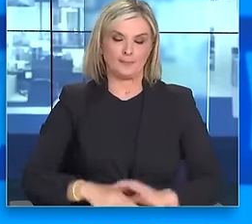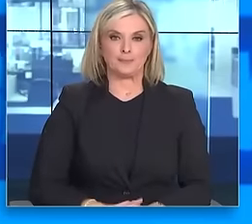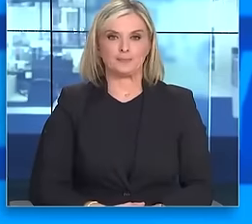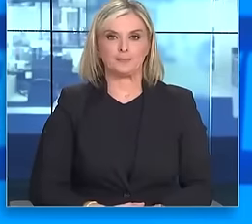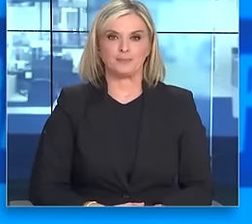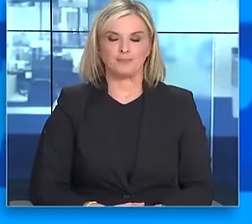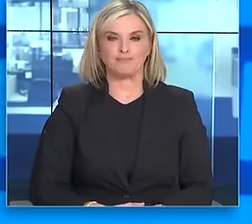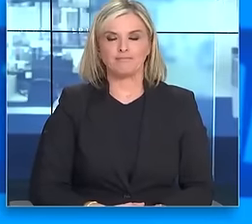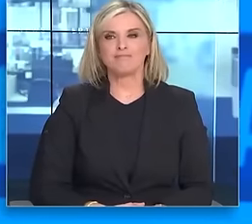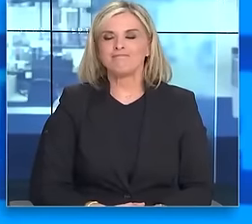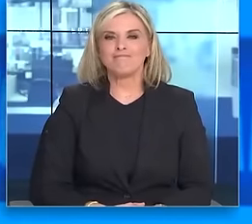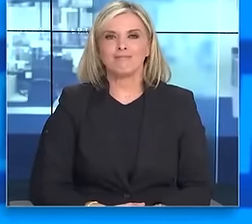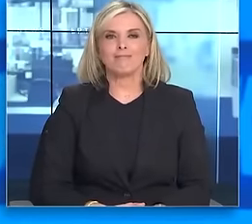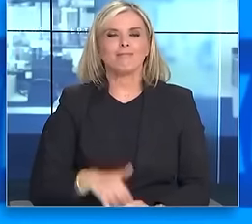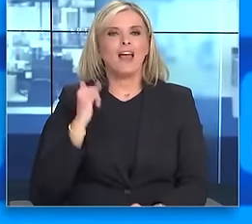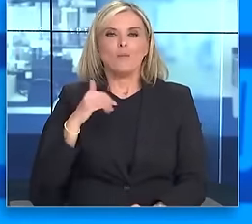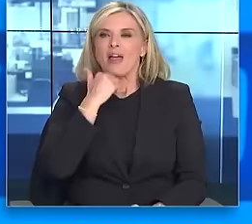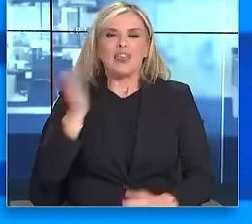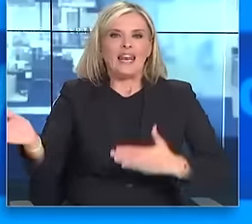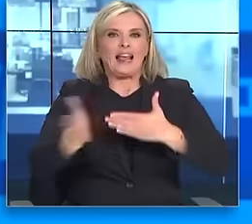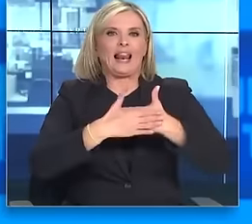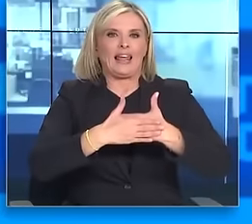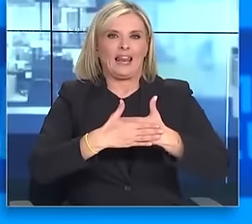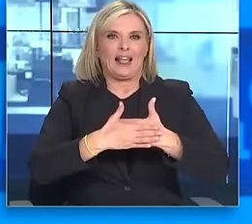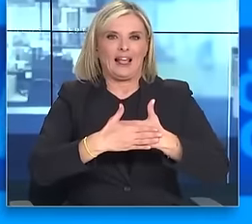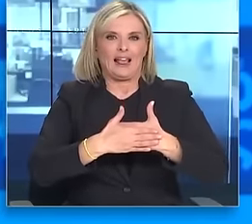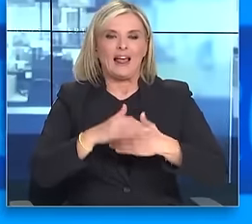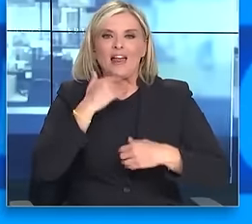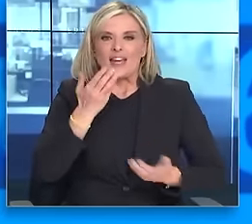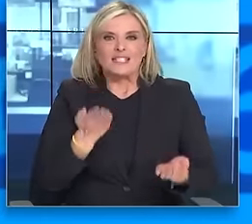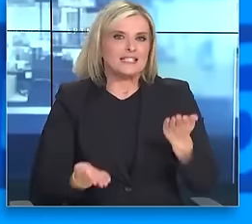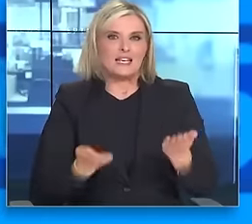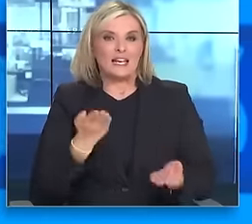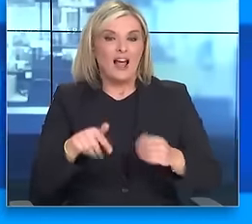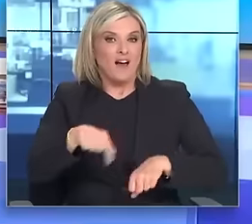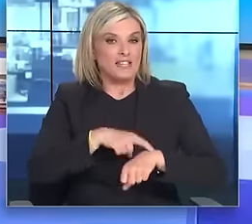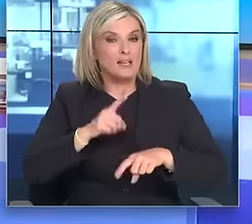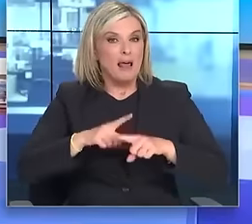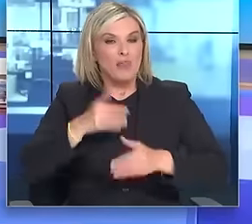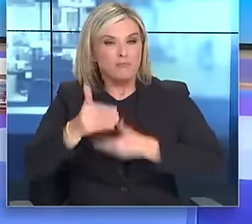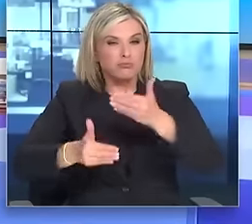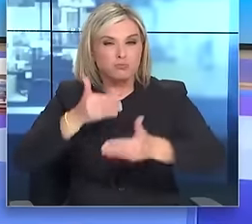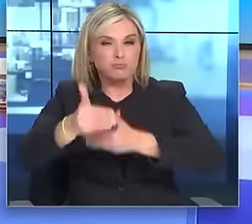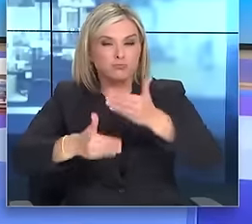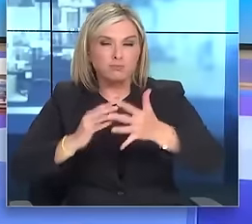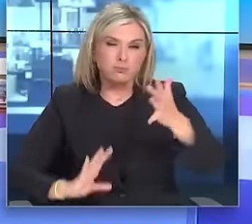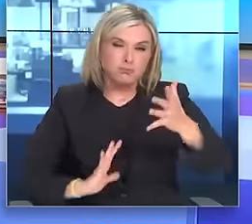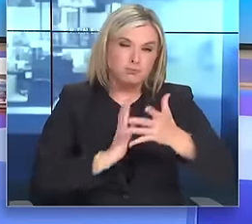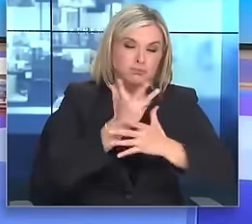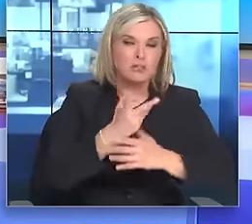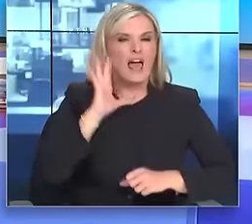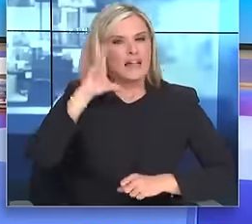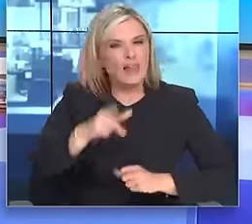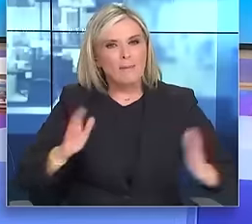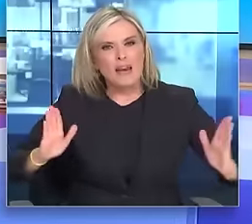κλείνει ένας κύκλος μιας χώρας. Οι χώρες προοδεύουν, συγκρίνονται με άλλες χώρες. Εξελίσσονται, αντιμετωπίζουν δυσκολίες. Εμείς